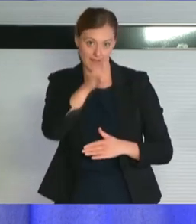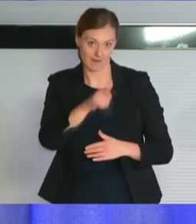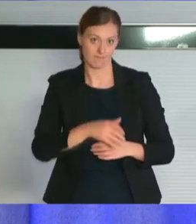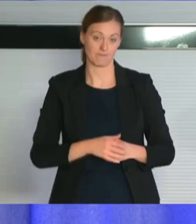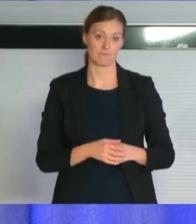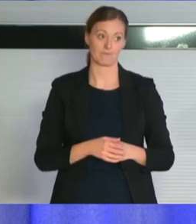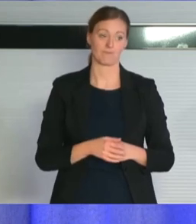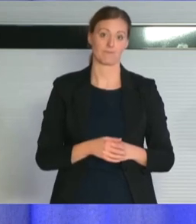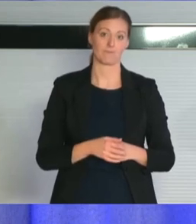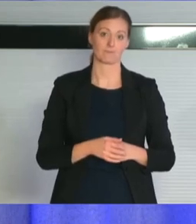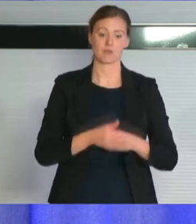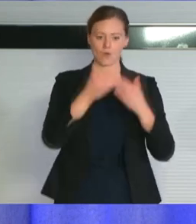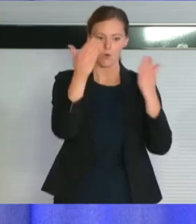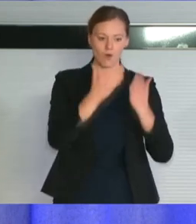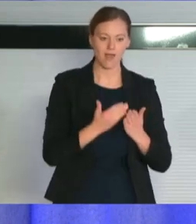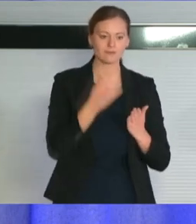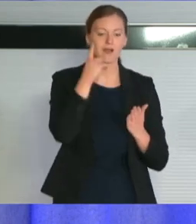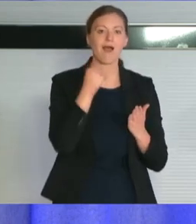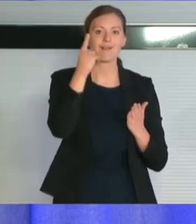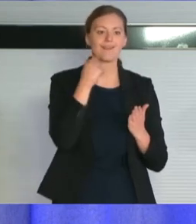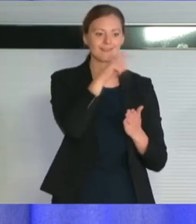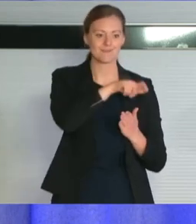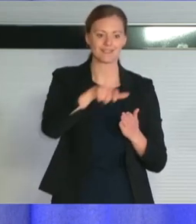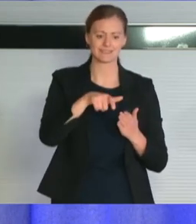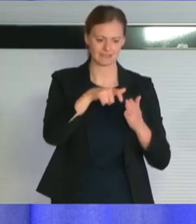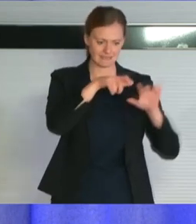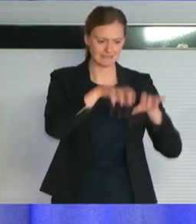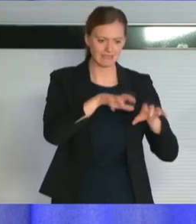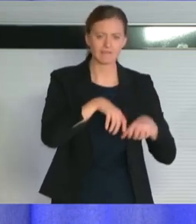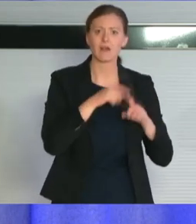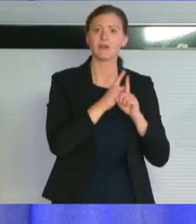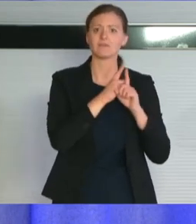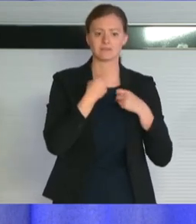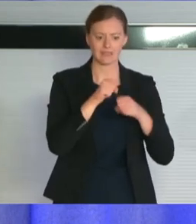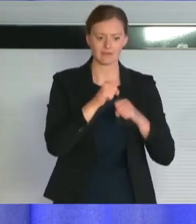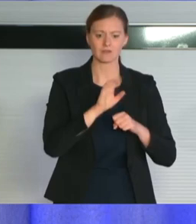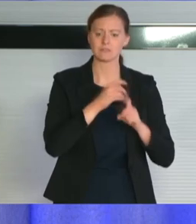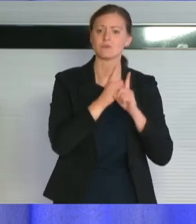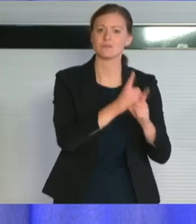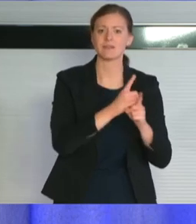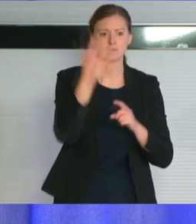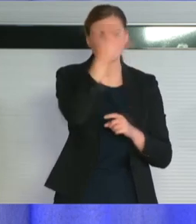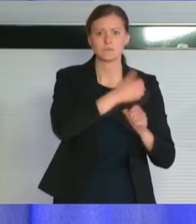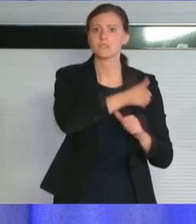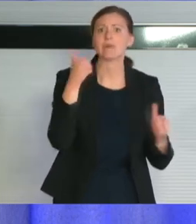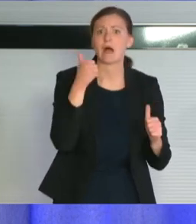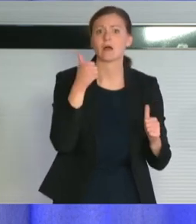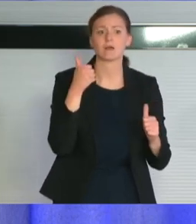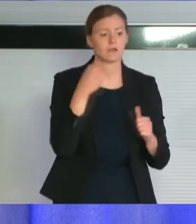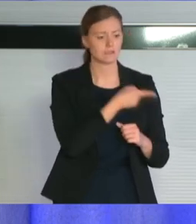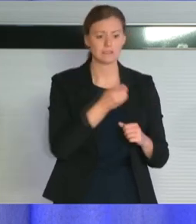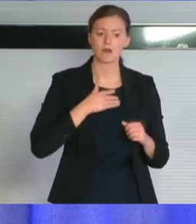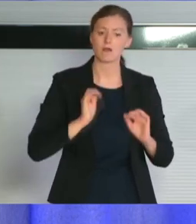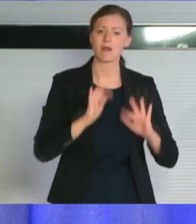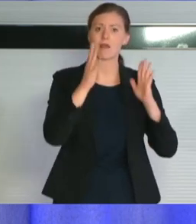Det gjør inntrykk å lese om eldre som skriver at konsekvensene av tiltakene er for store. At de har levd et langt